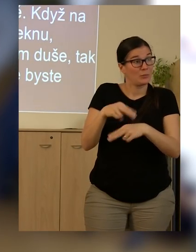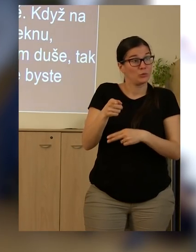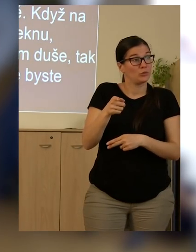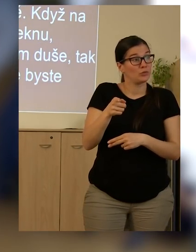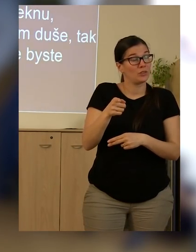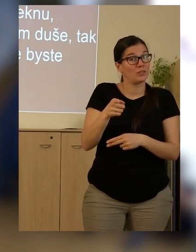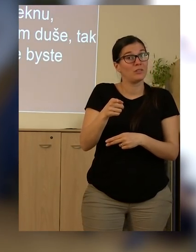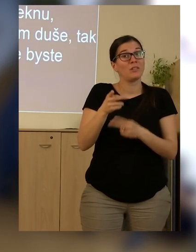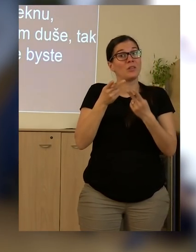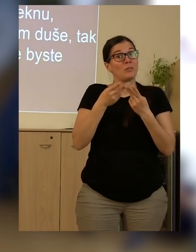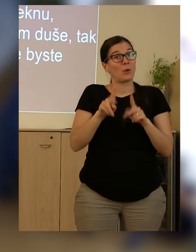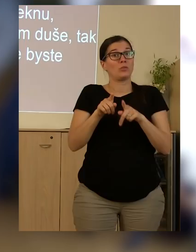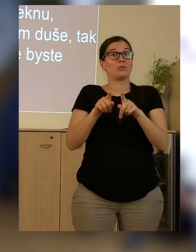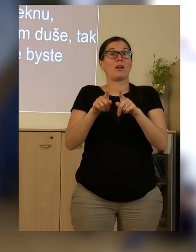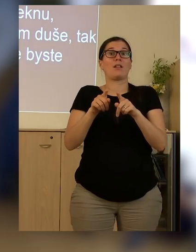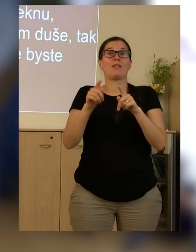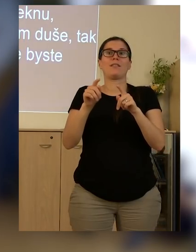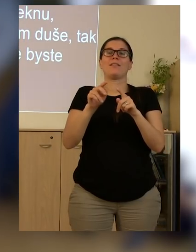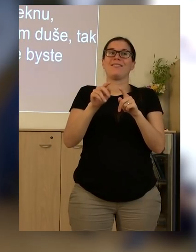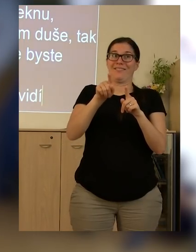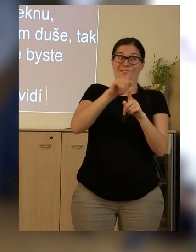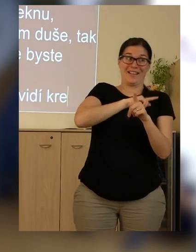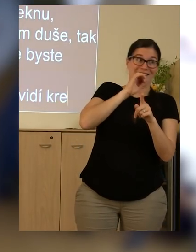Není možný, že kretén vidí kreténa?